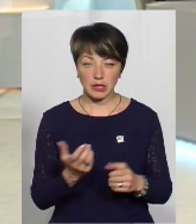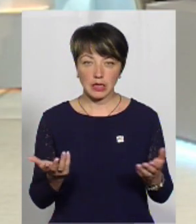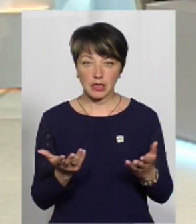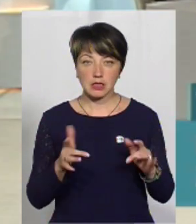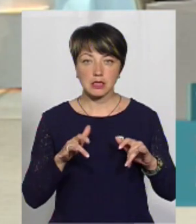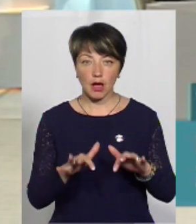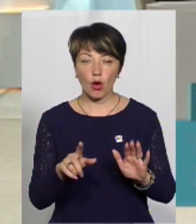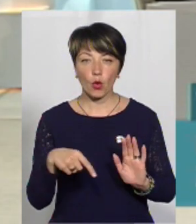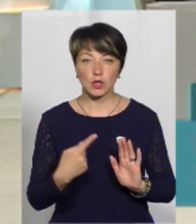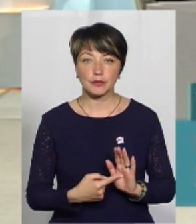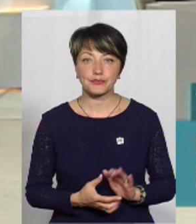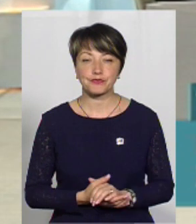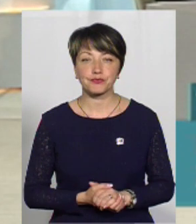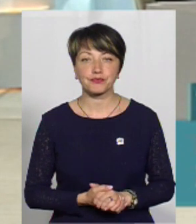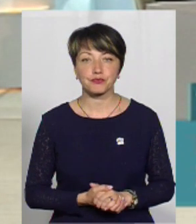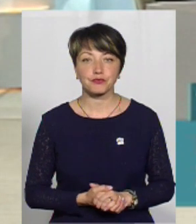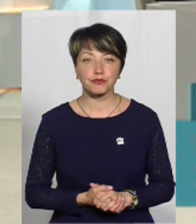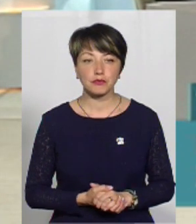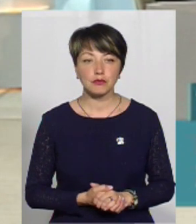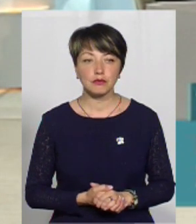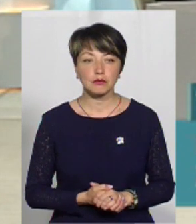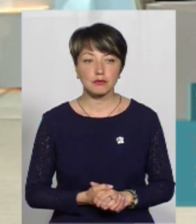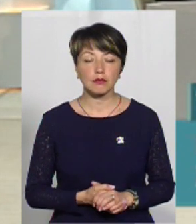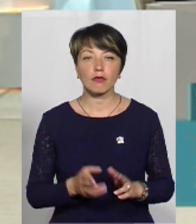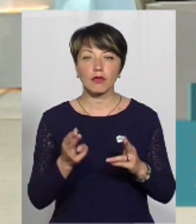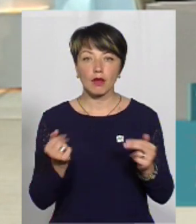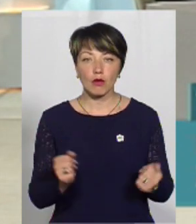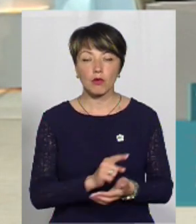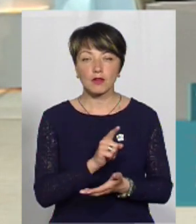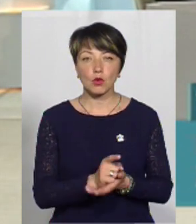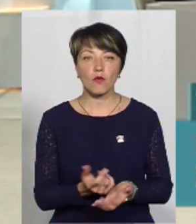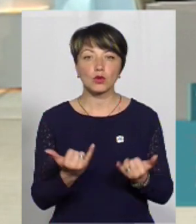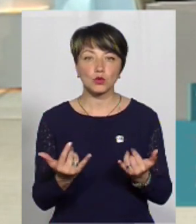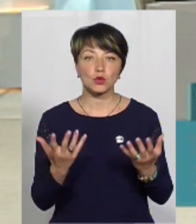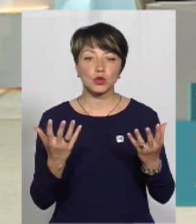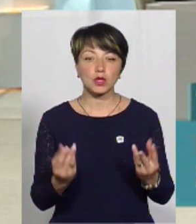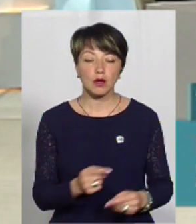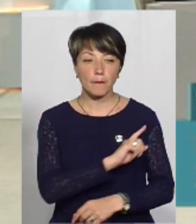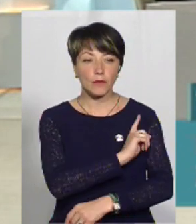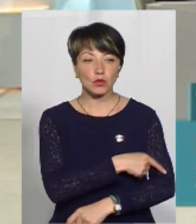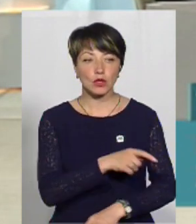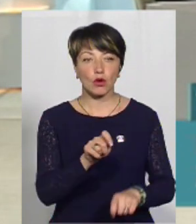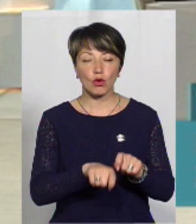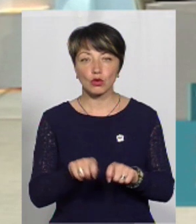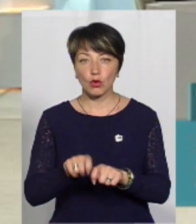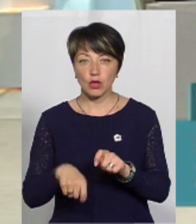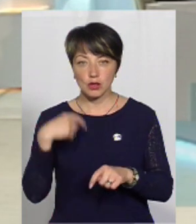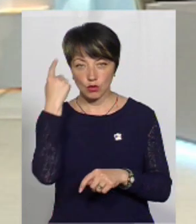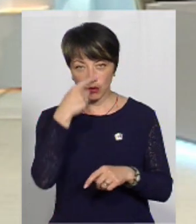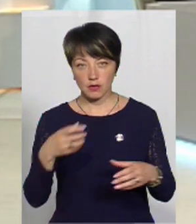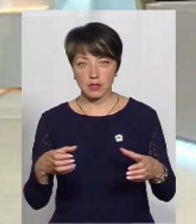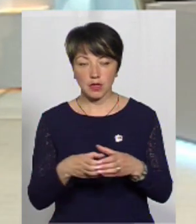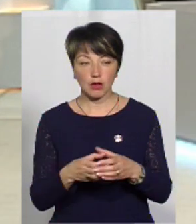Якісь заходи додаткові? Так, обов'язково. На сьогоднішній день ми посилюємо контроль за особовим складом.